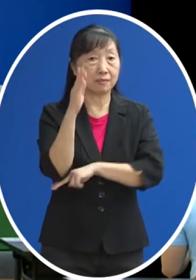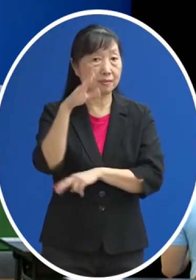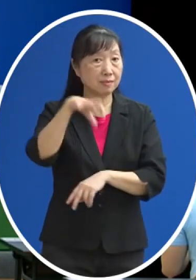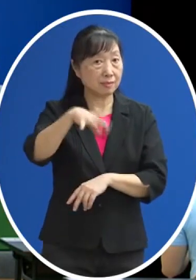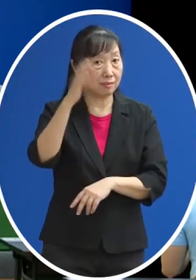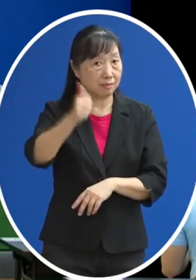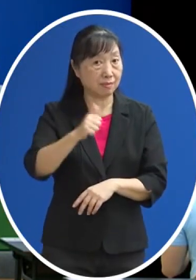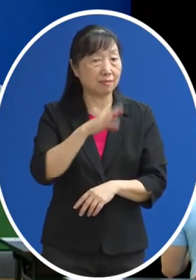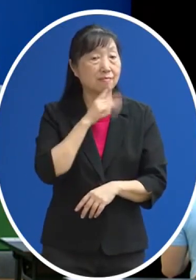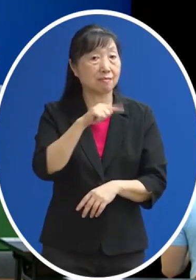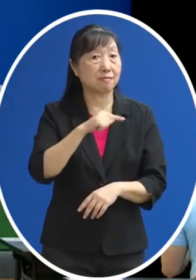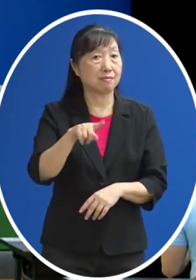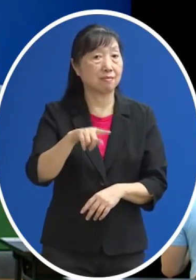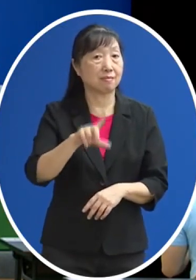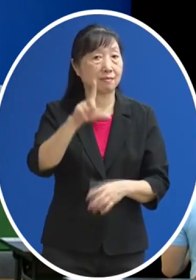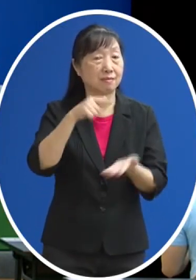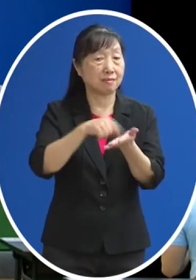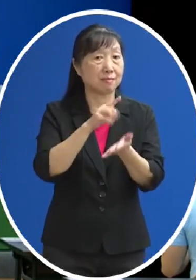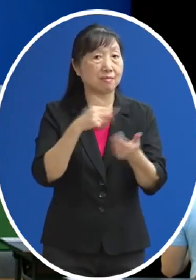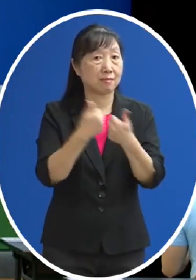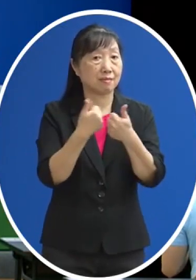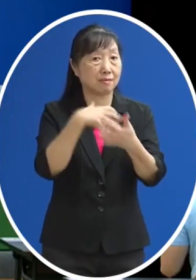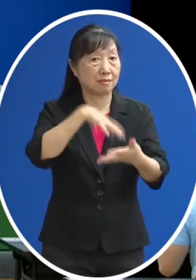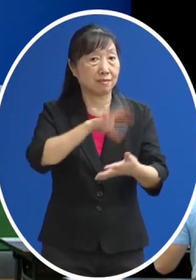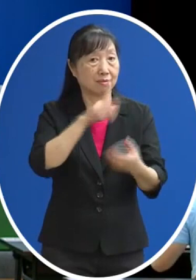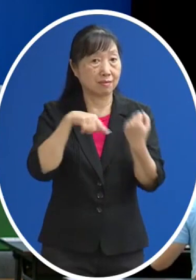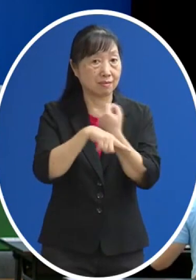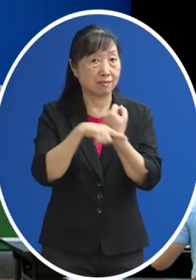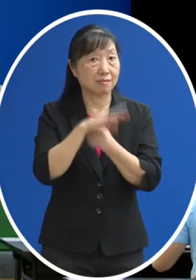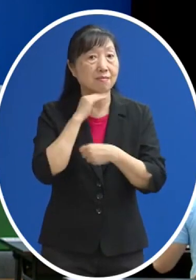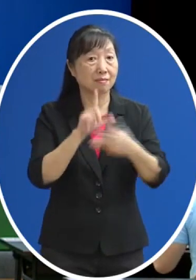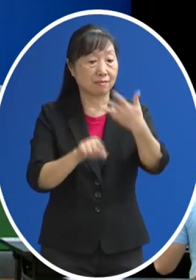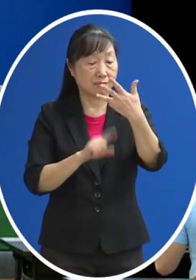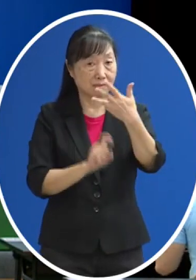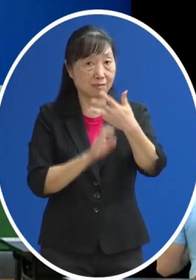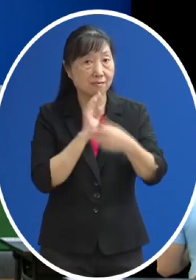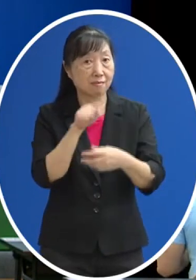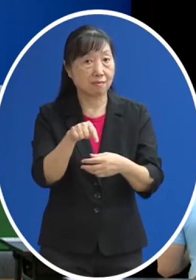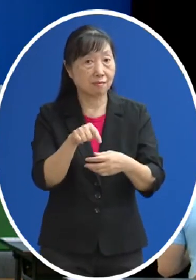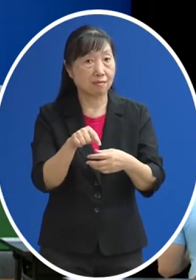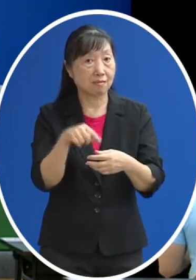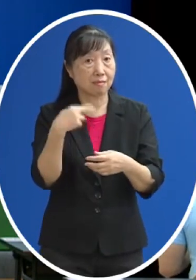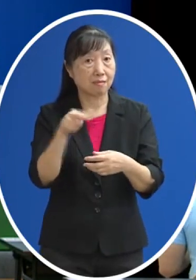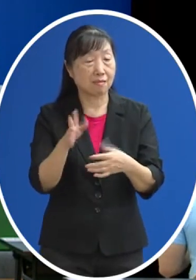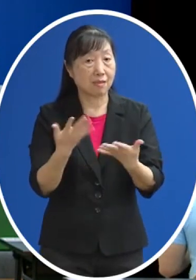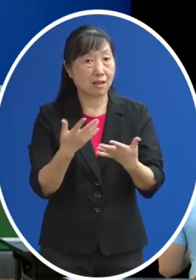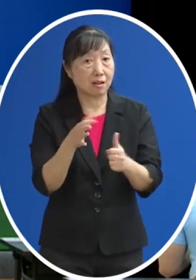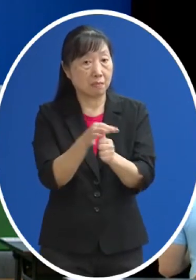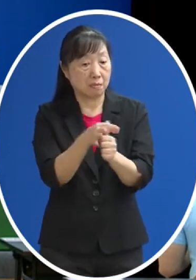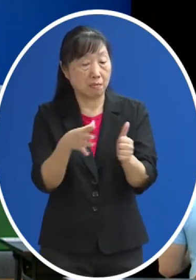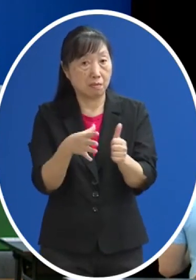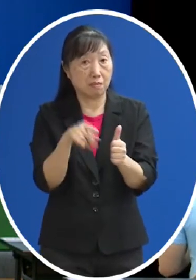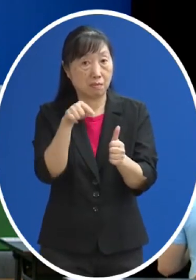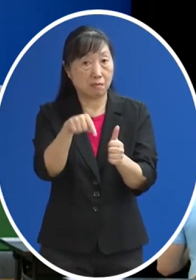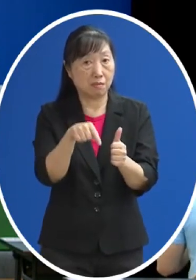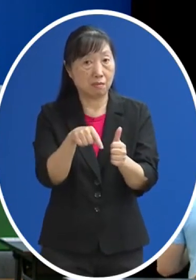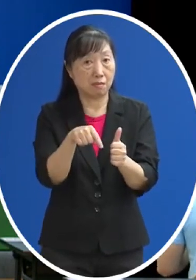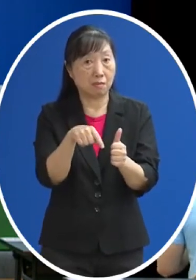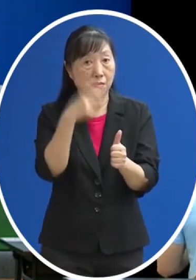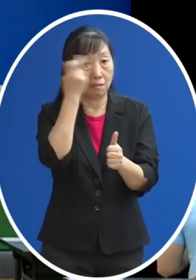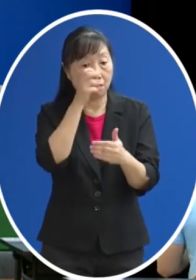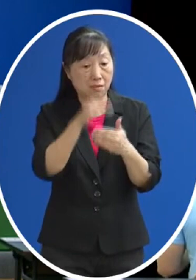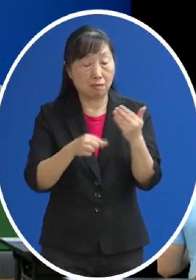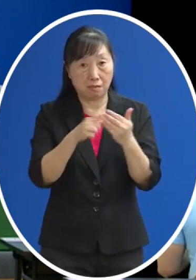昌在上午的防疫会议中有研议是否可以在8月10号后进一步适度的松绑相关的管制措